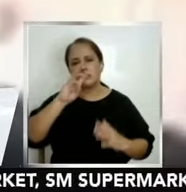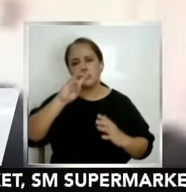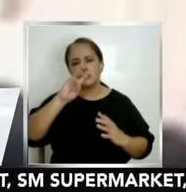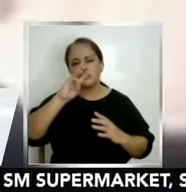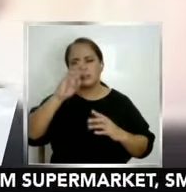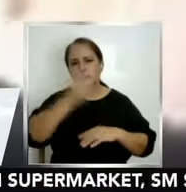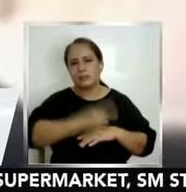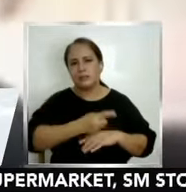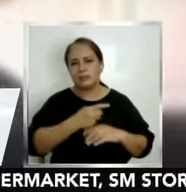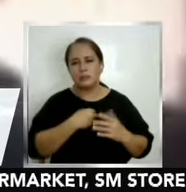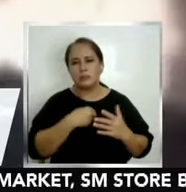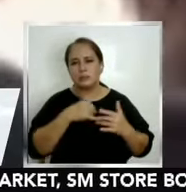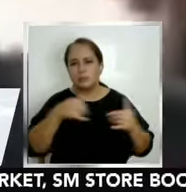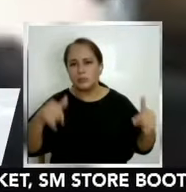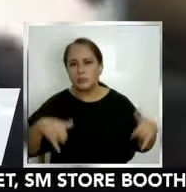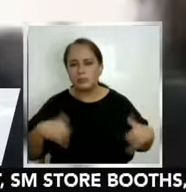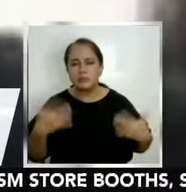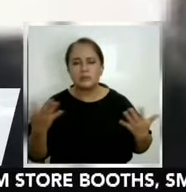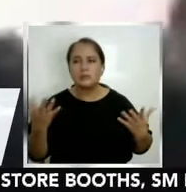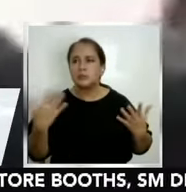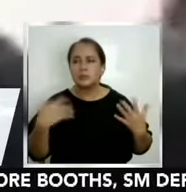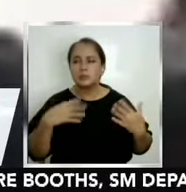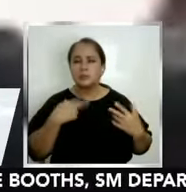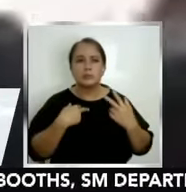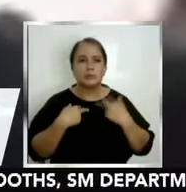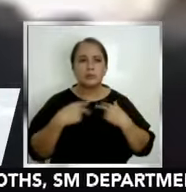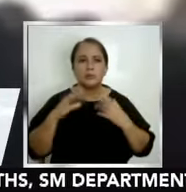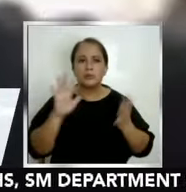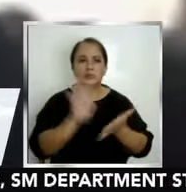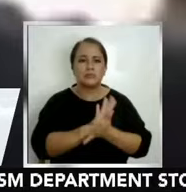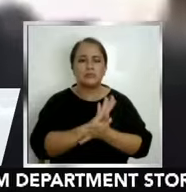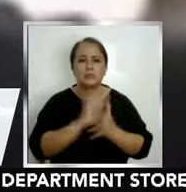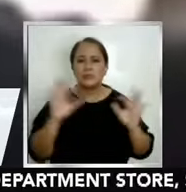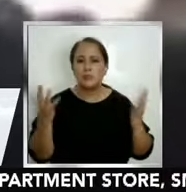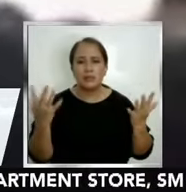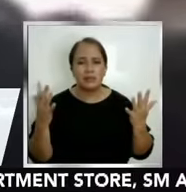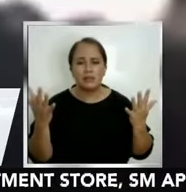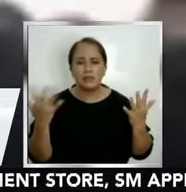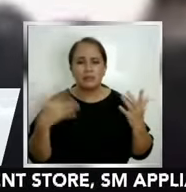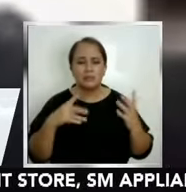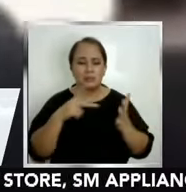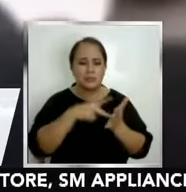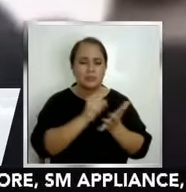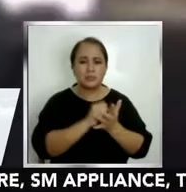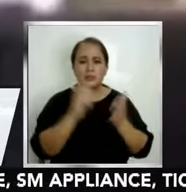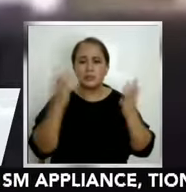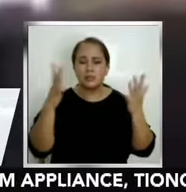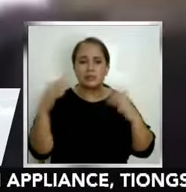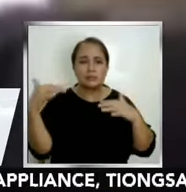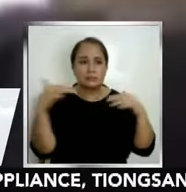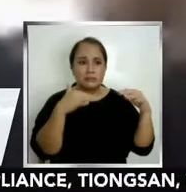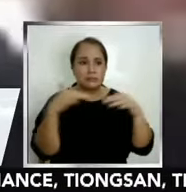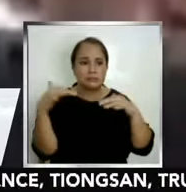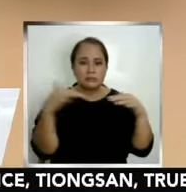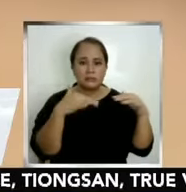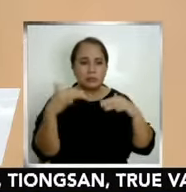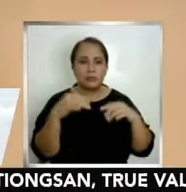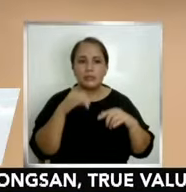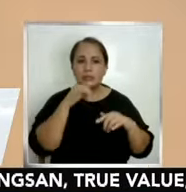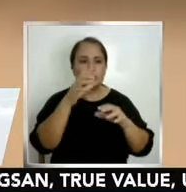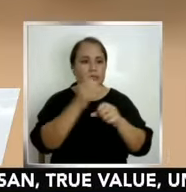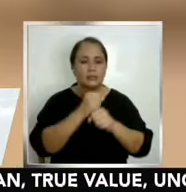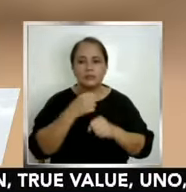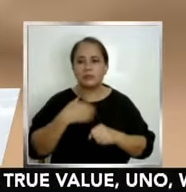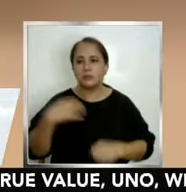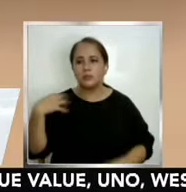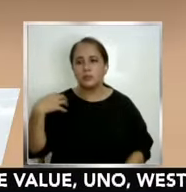po, hindi namin talaga hawak yung mga papers namin, mga passport namin, kasi nung nag-gera, hindi na namin nakuha sa employer. Ang